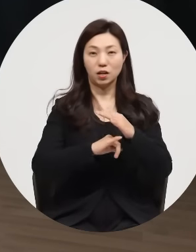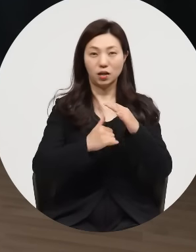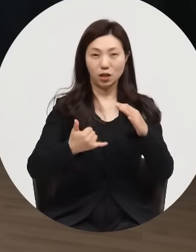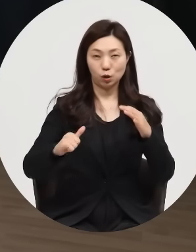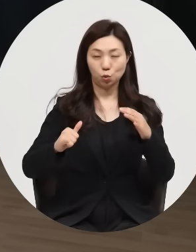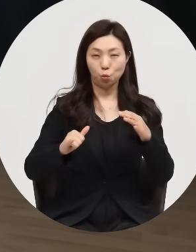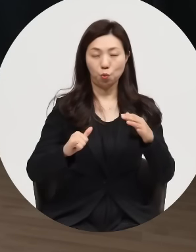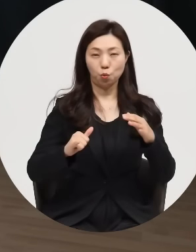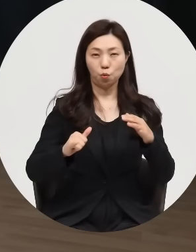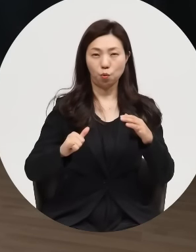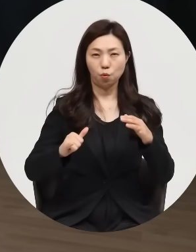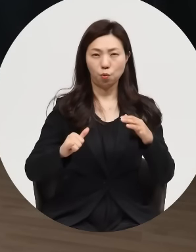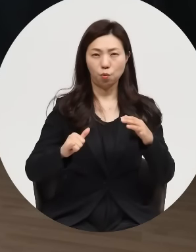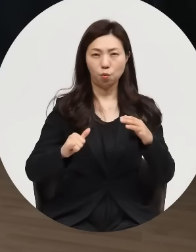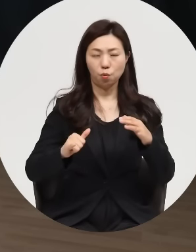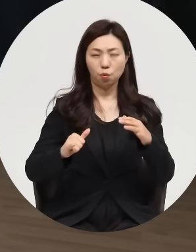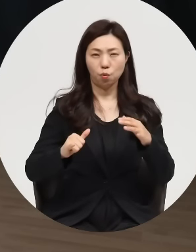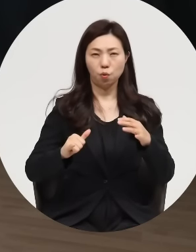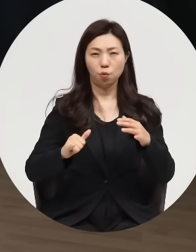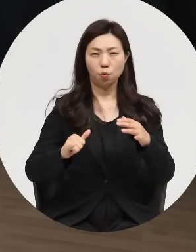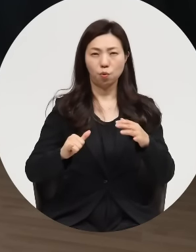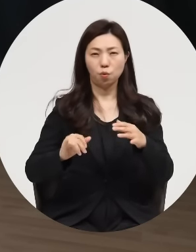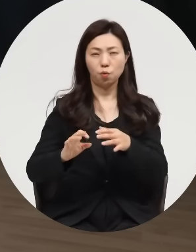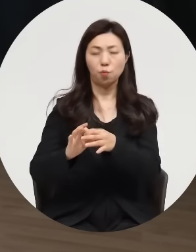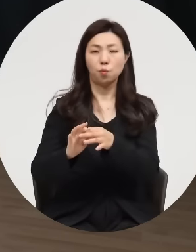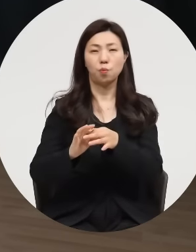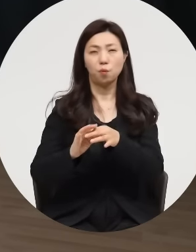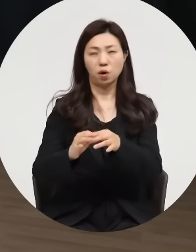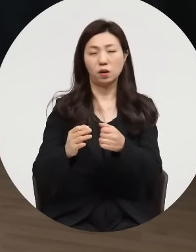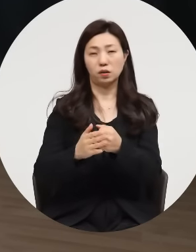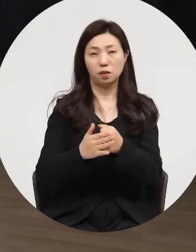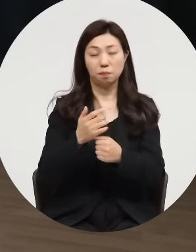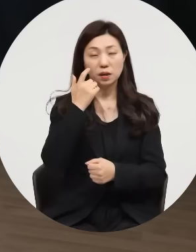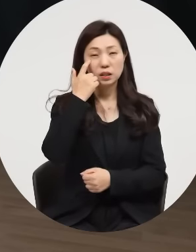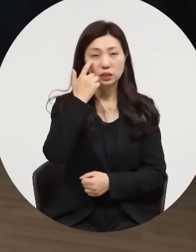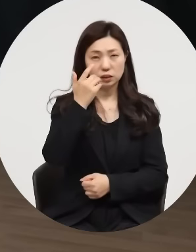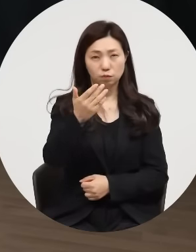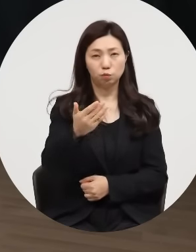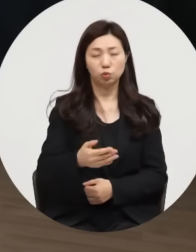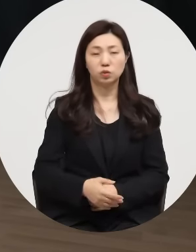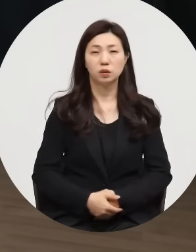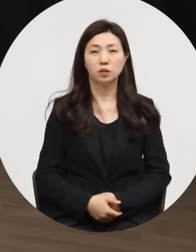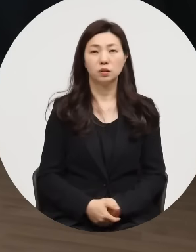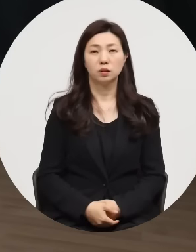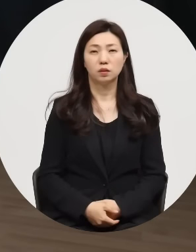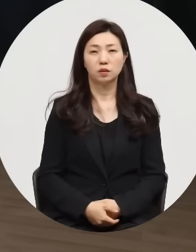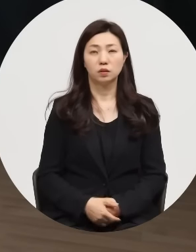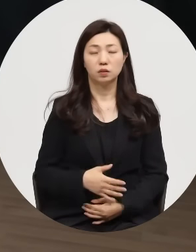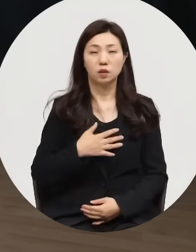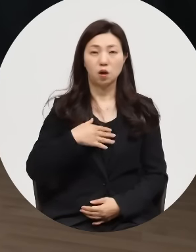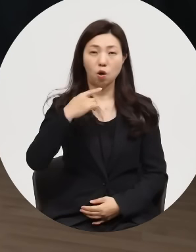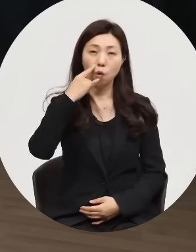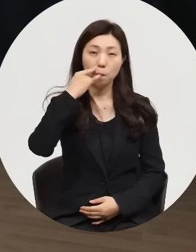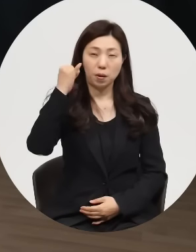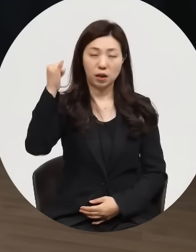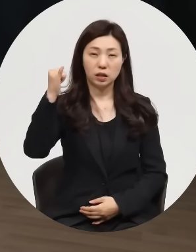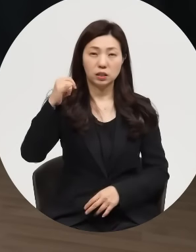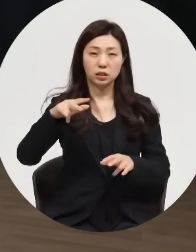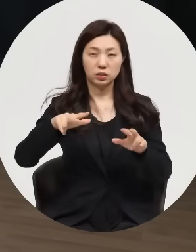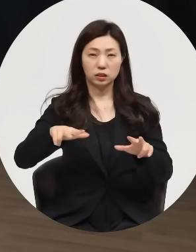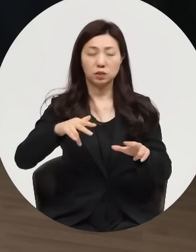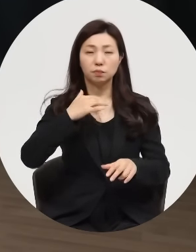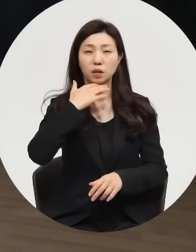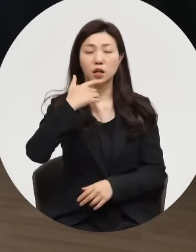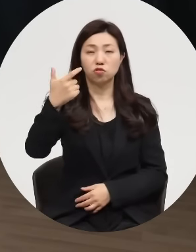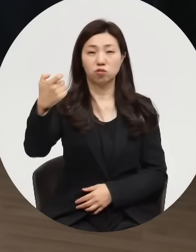저는 가족들과의 관계에 대한 고민 때문에 질문 상담을 신청하였습니다. 저희 어머니는